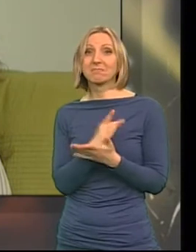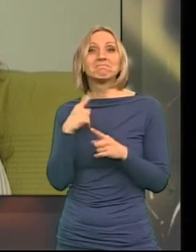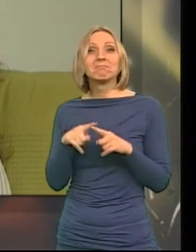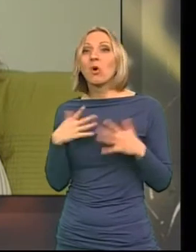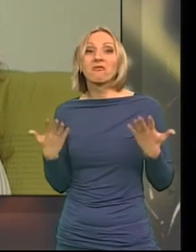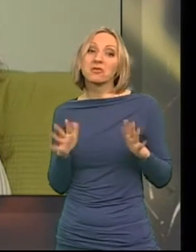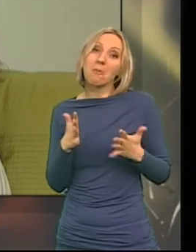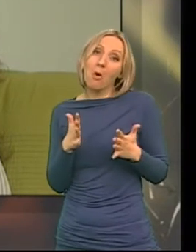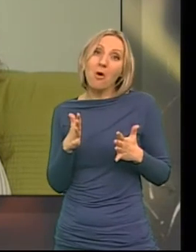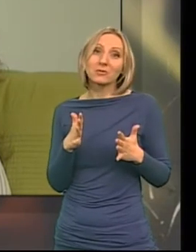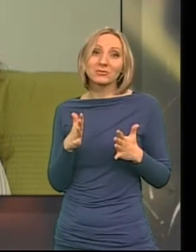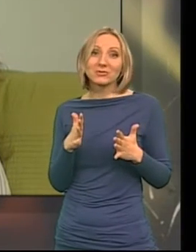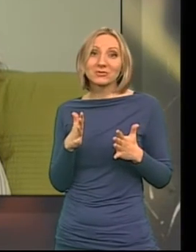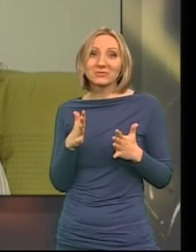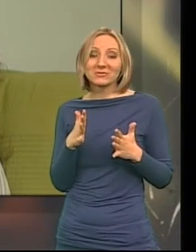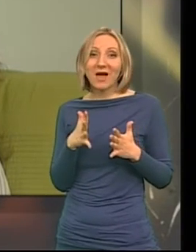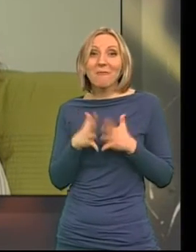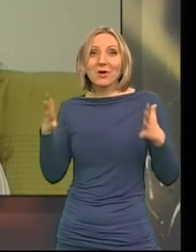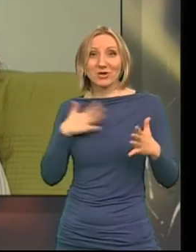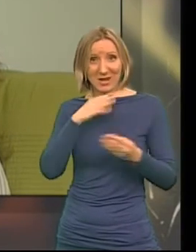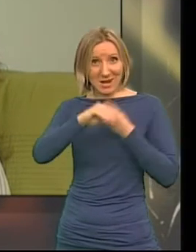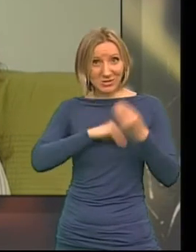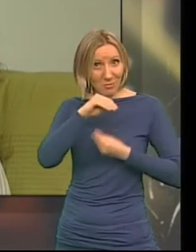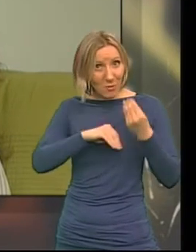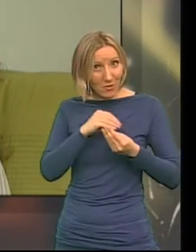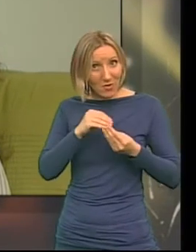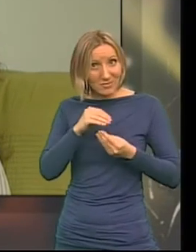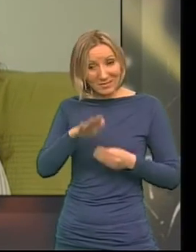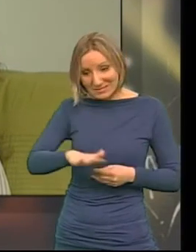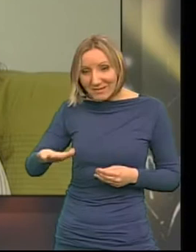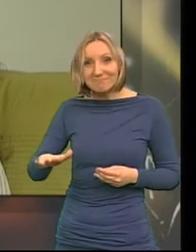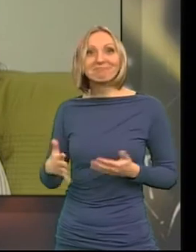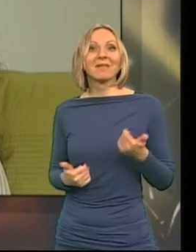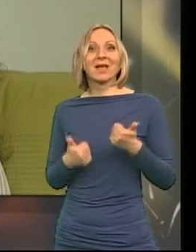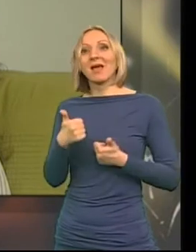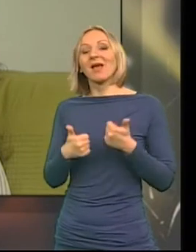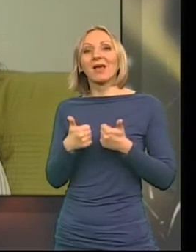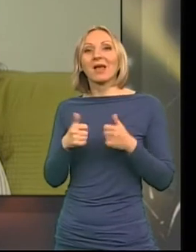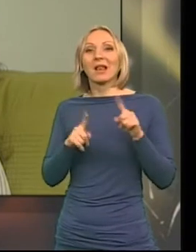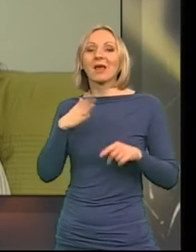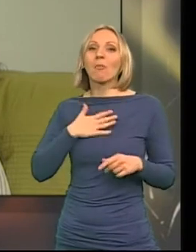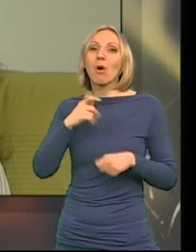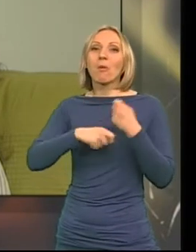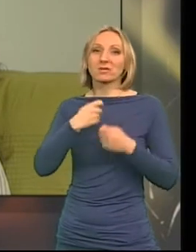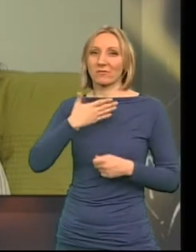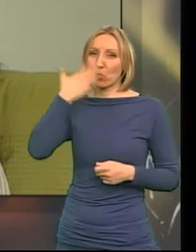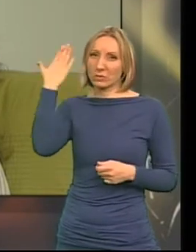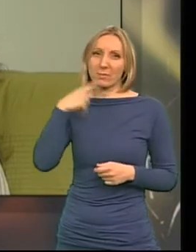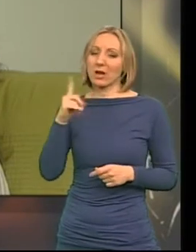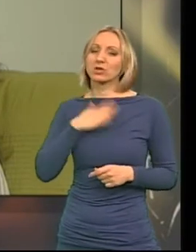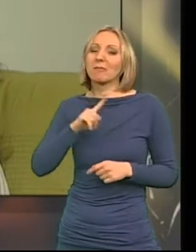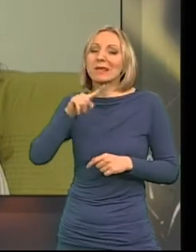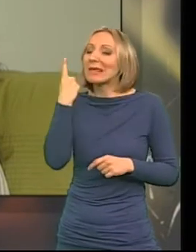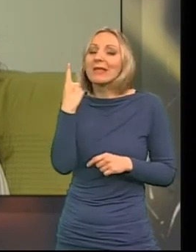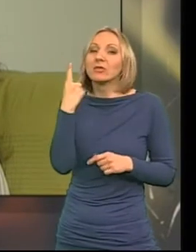povod možda, ne znam, proširenje naše porodice ili možda neki moj poslovni uspeh, zato što ne želim nijednog